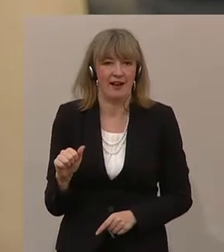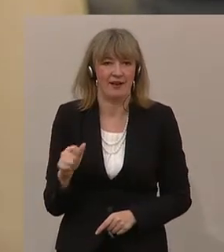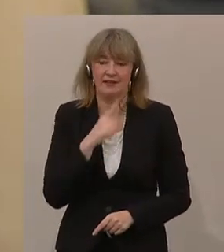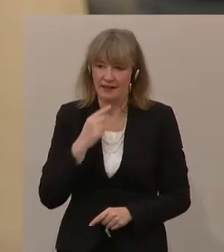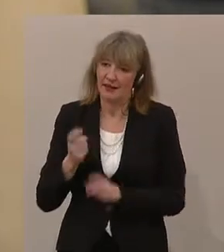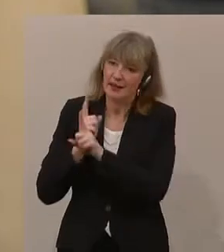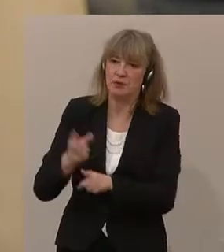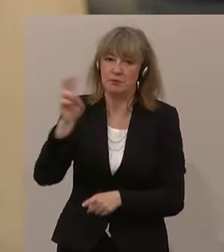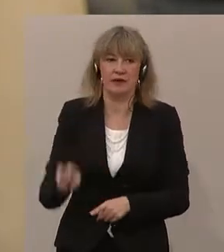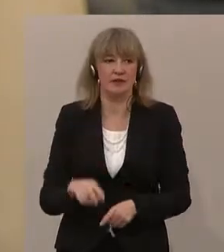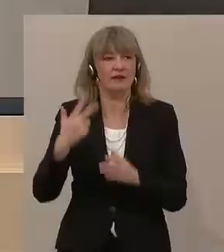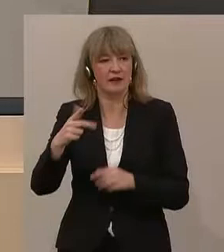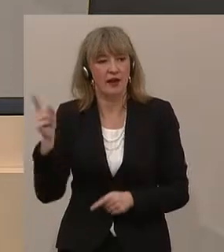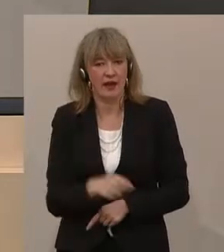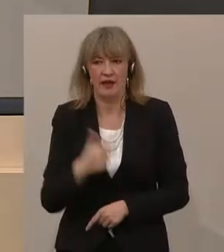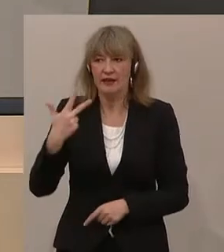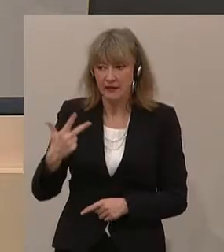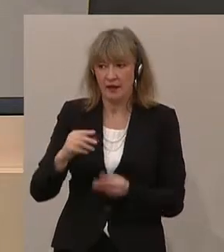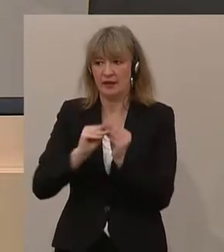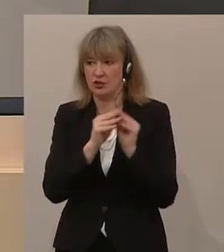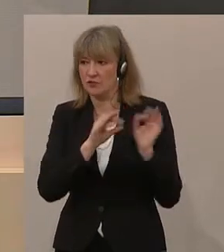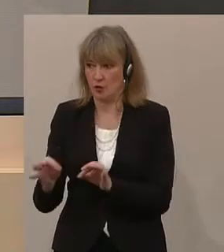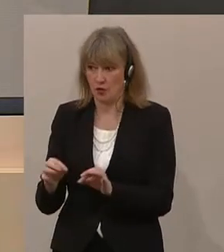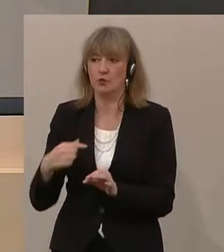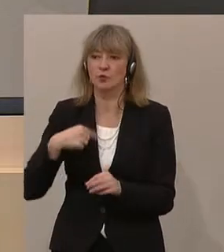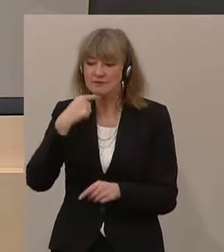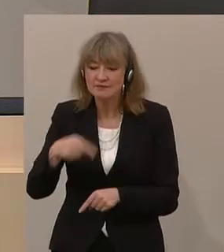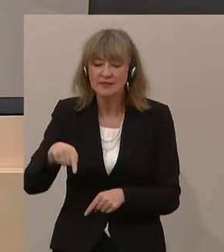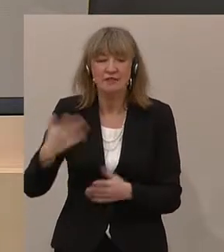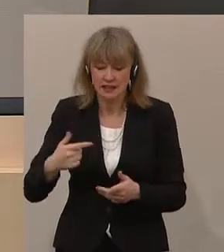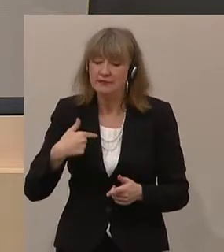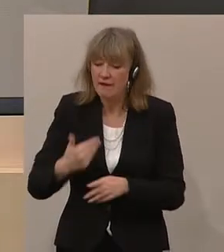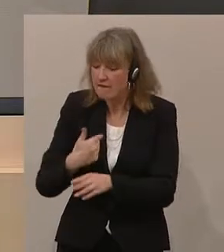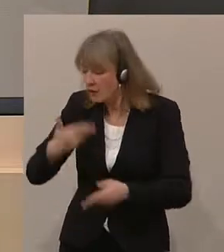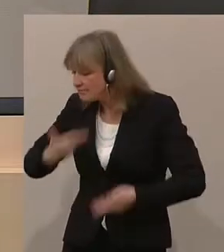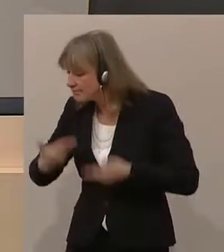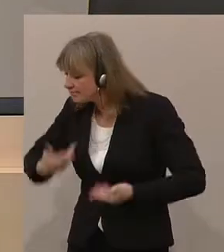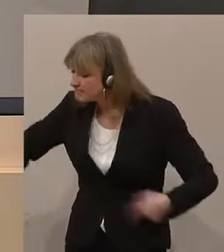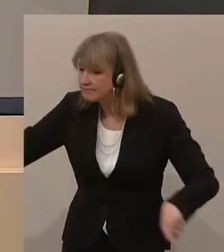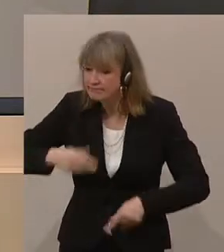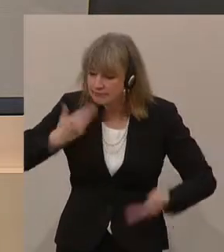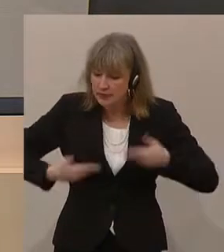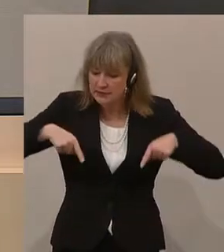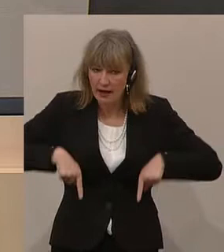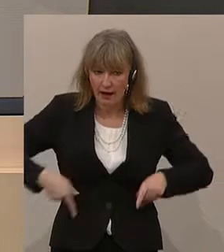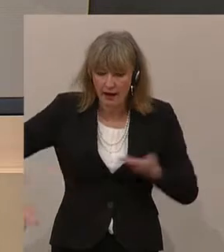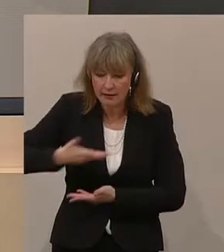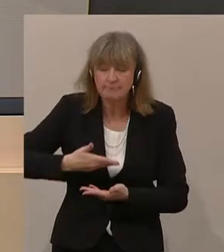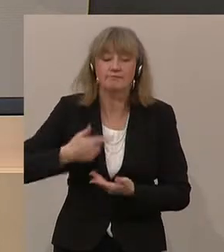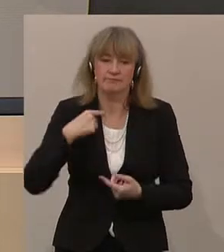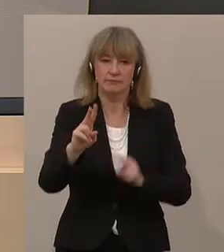Gemäß § 3 Absatz 3 der Geschäftsordnung berufe ich nach Beratung in der Präsidialkonferenz folgende